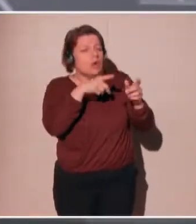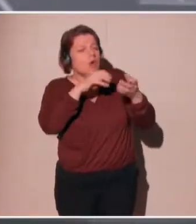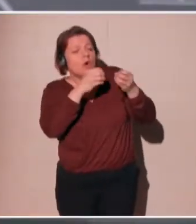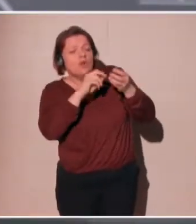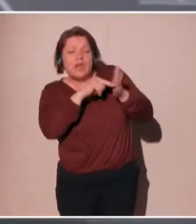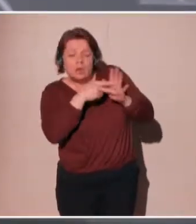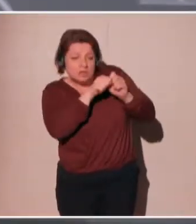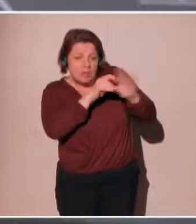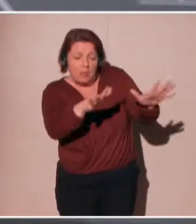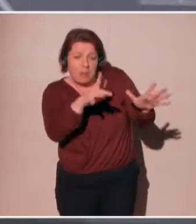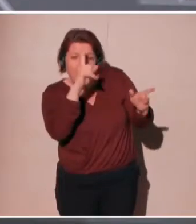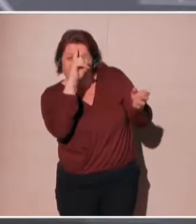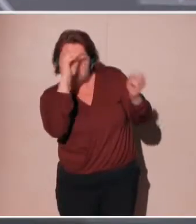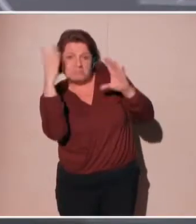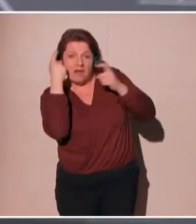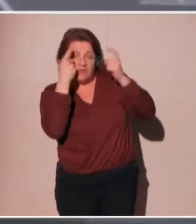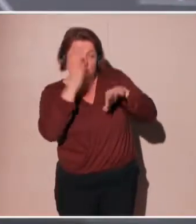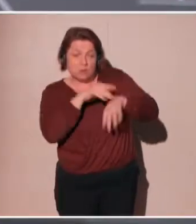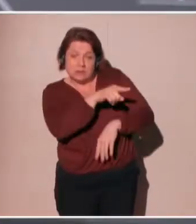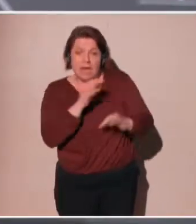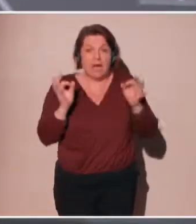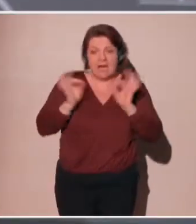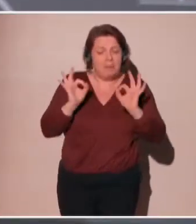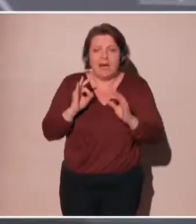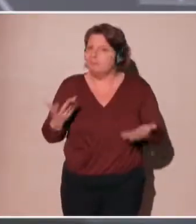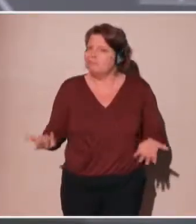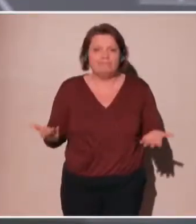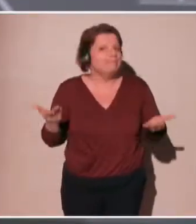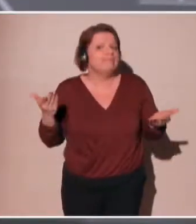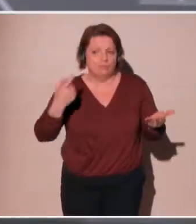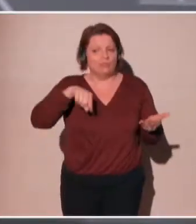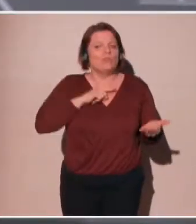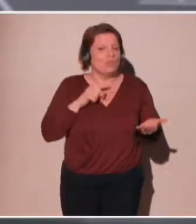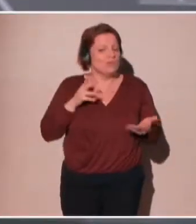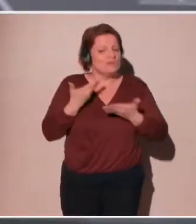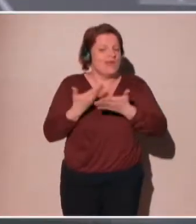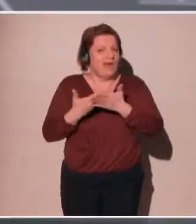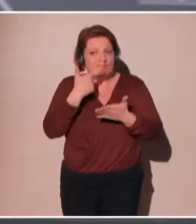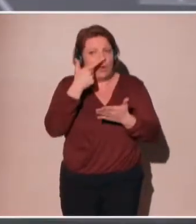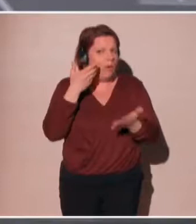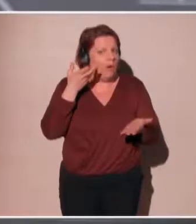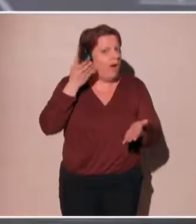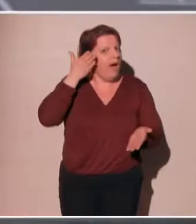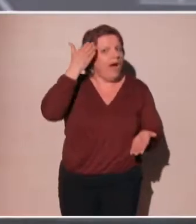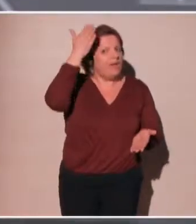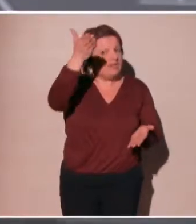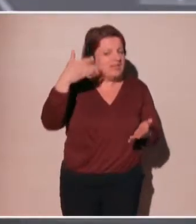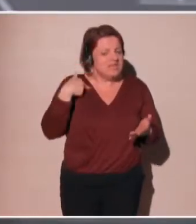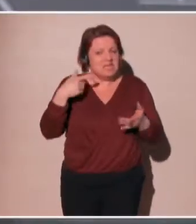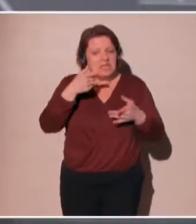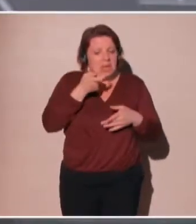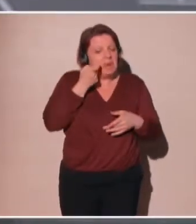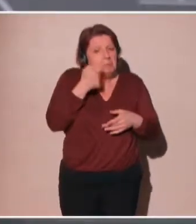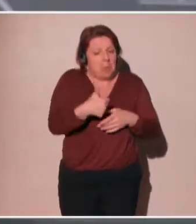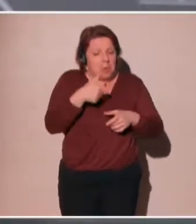monde entier, eh bien là, nous seront confrontés à un avenir qui représentera un très petit nombre de personnes et